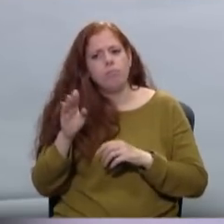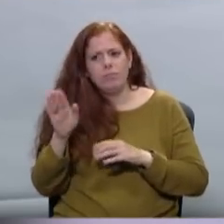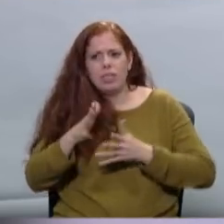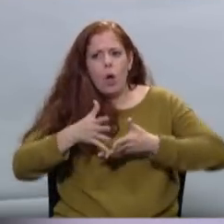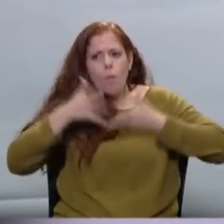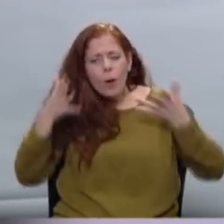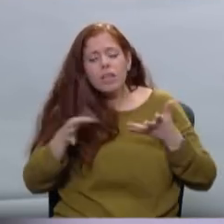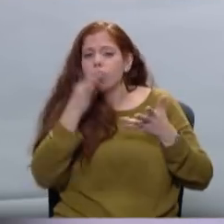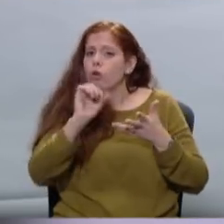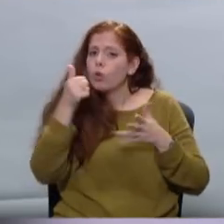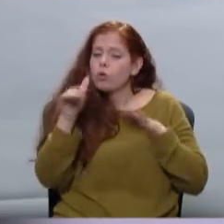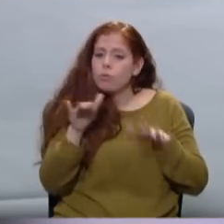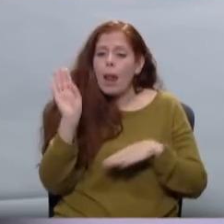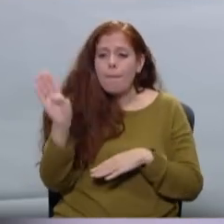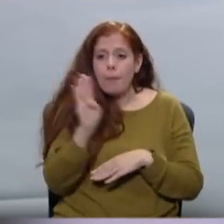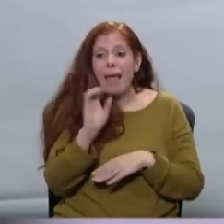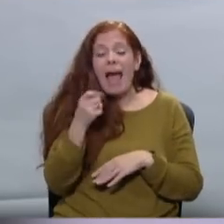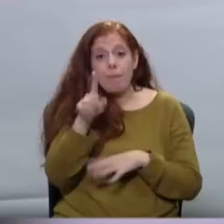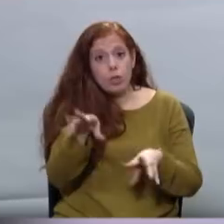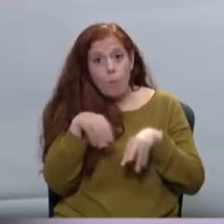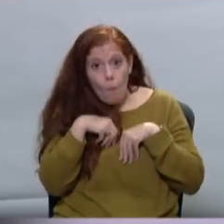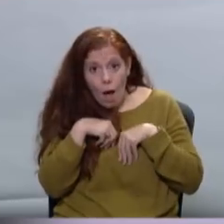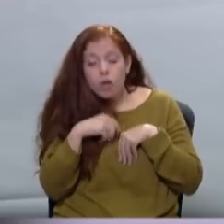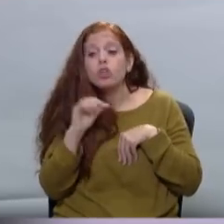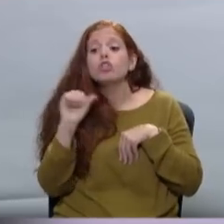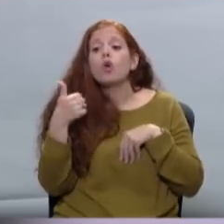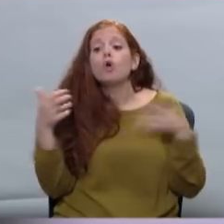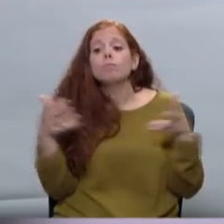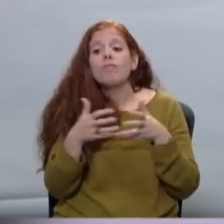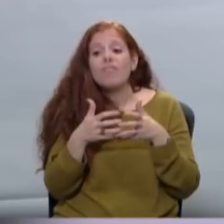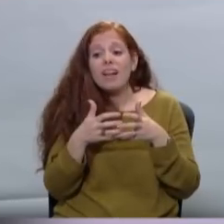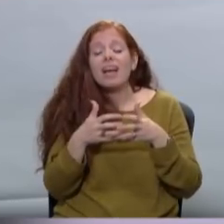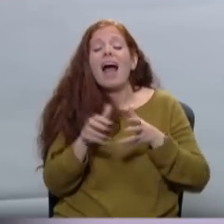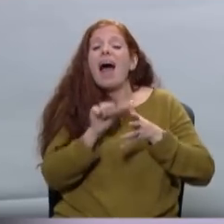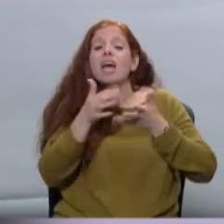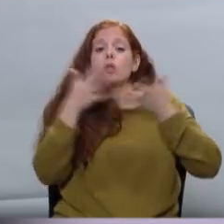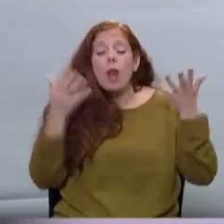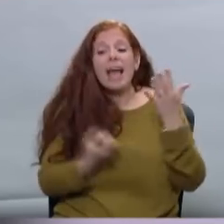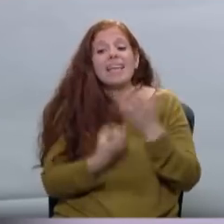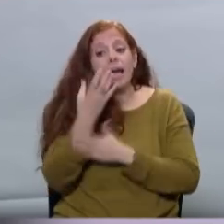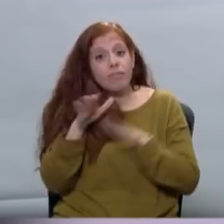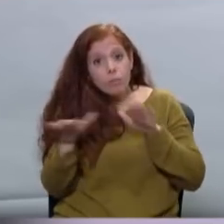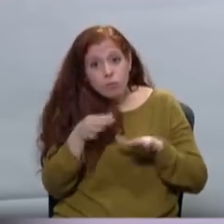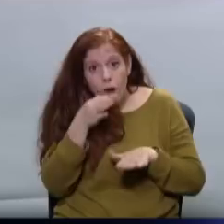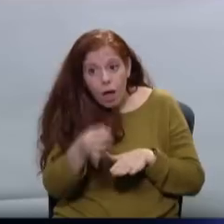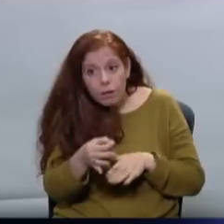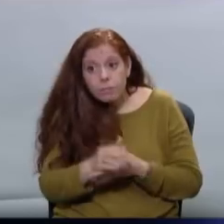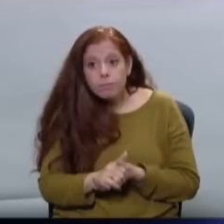שואל את ראש הממשלה נתניהו, האם אתה מוכן שראש המפלגה הגדולה ביותר ירכיב את הממשלה?